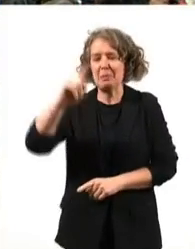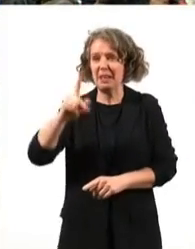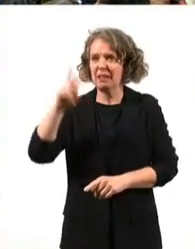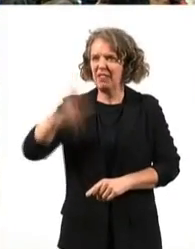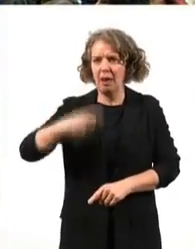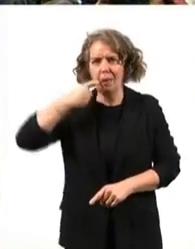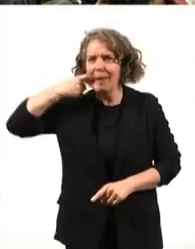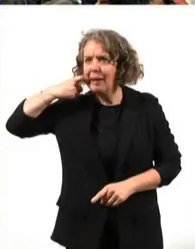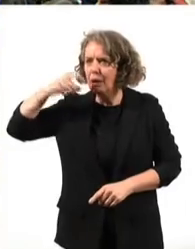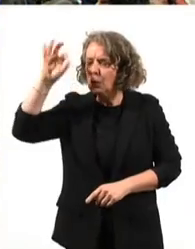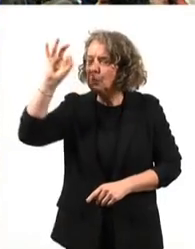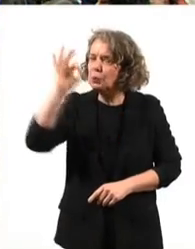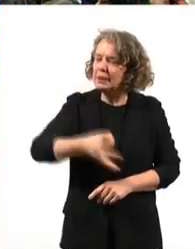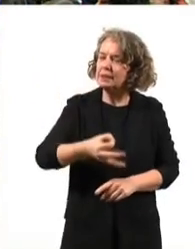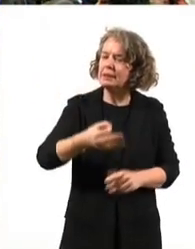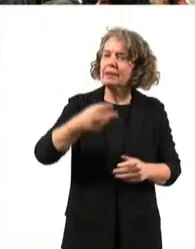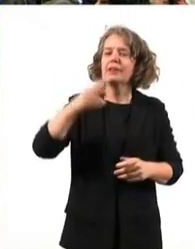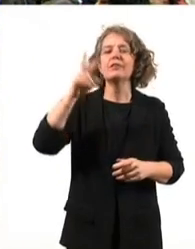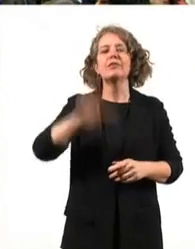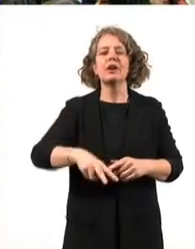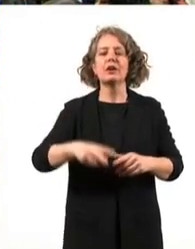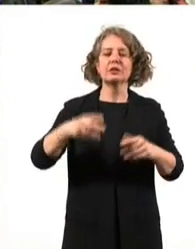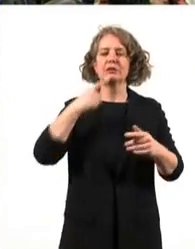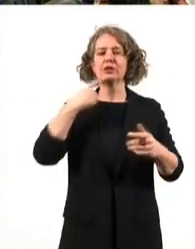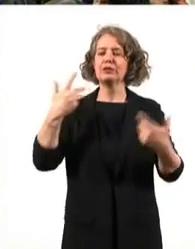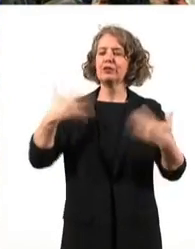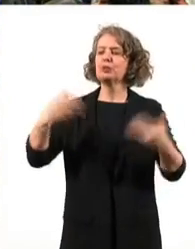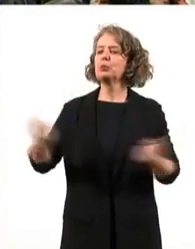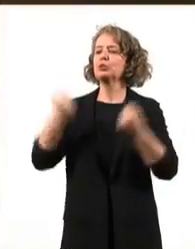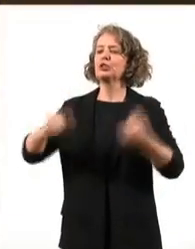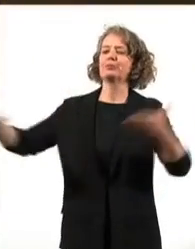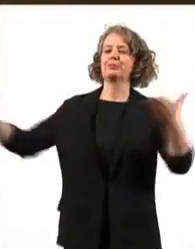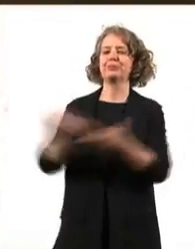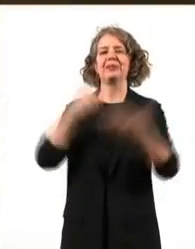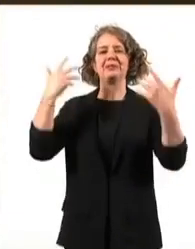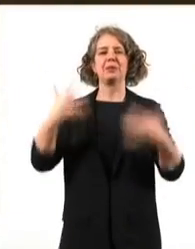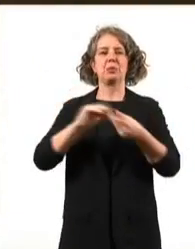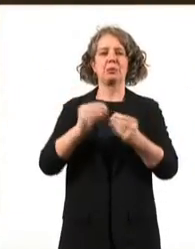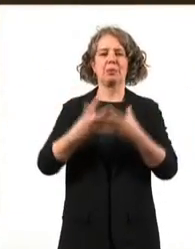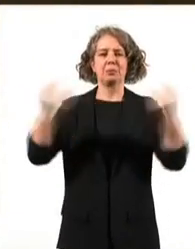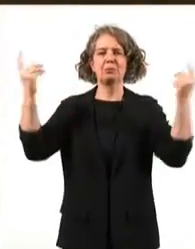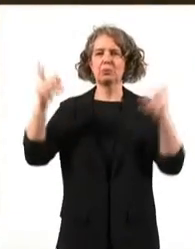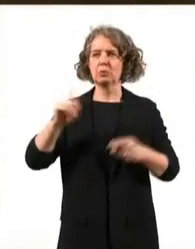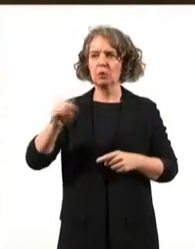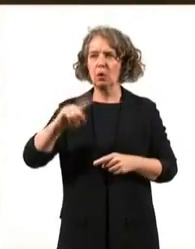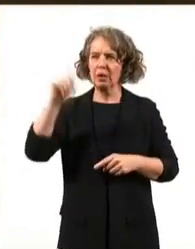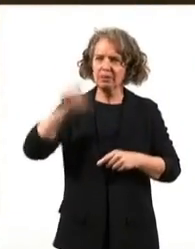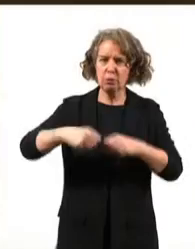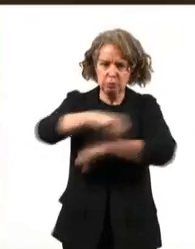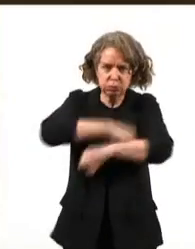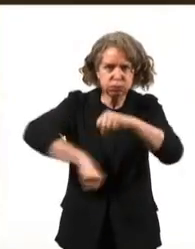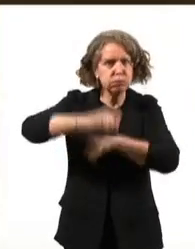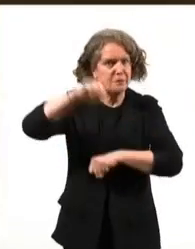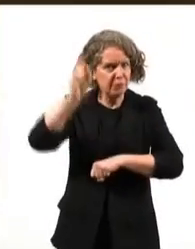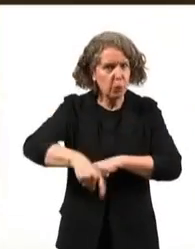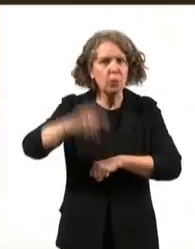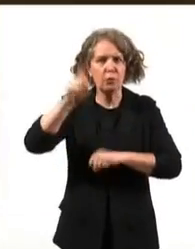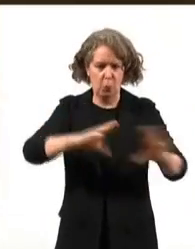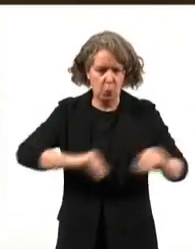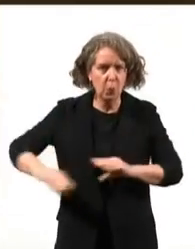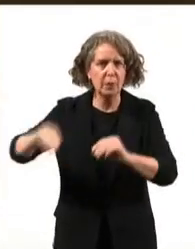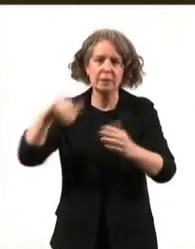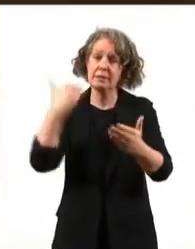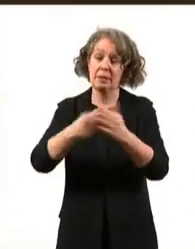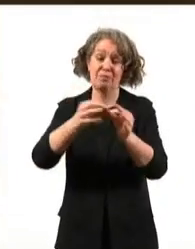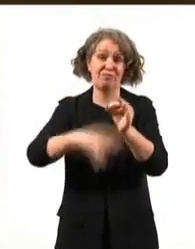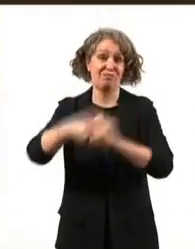addiction, c'est-à-dire qu'on ne le règle pas simplement en disant il ne faut plus qu'il y ait de publicité, il faut que ce soit pris en charge, il faut que ce soit traité. Il n'y a que comme ça qu'on arrive à s'en